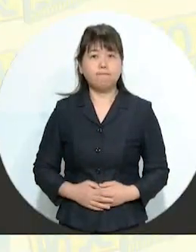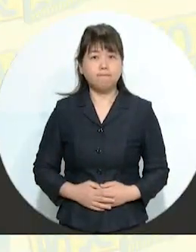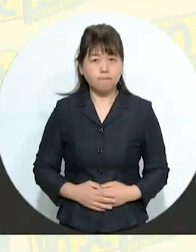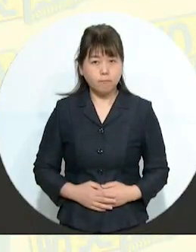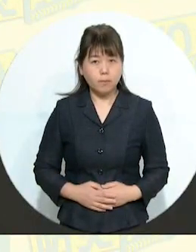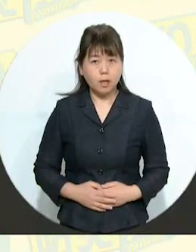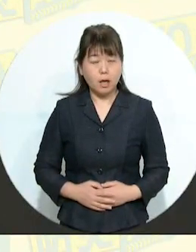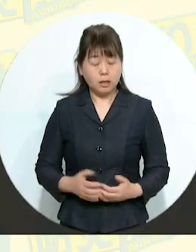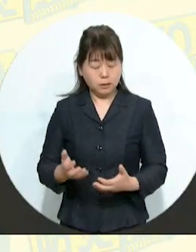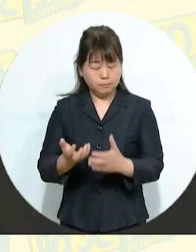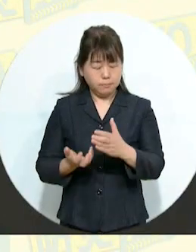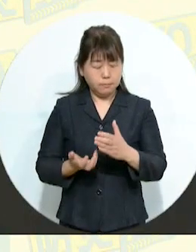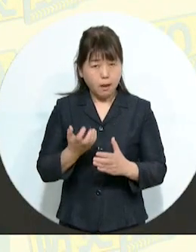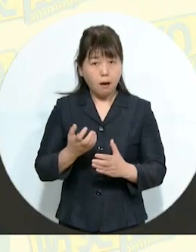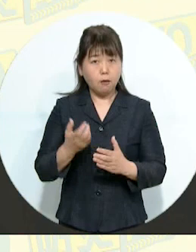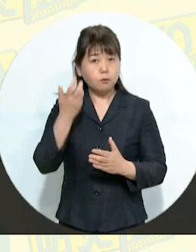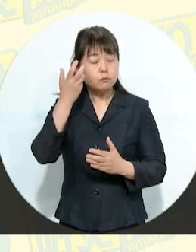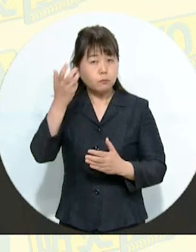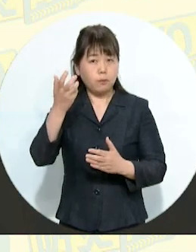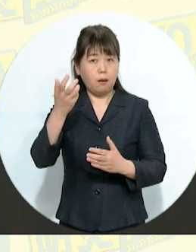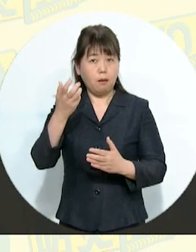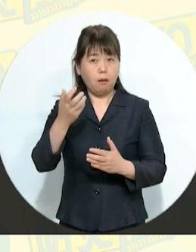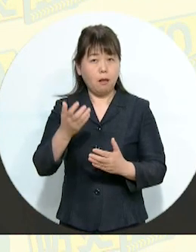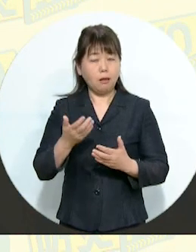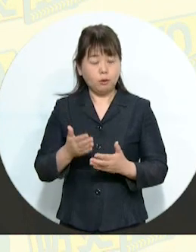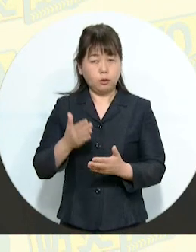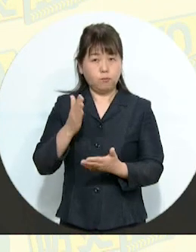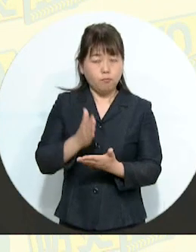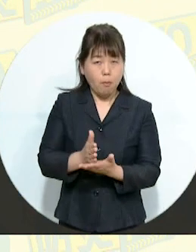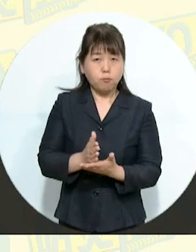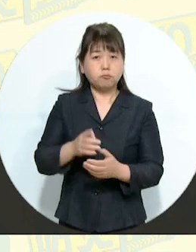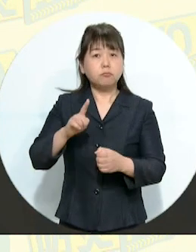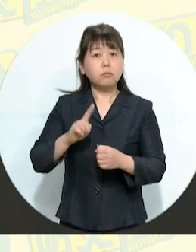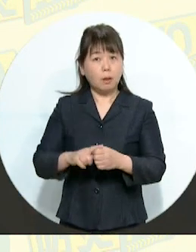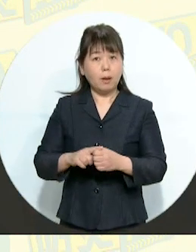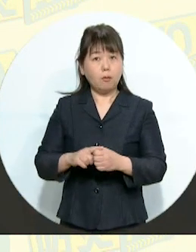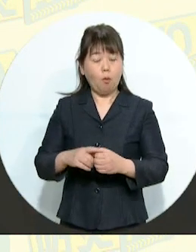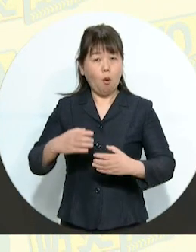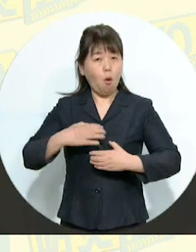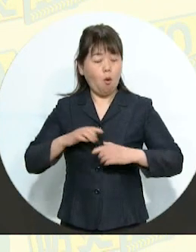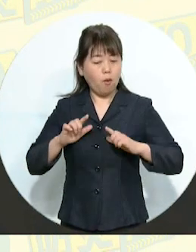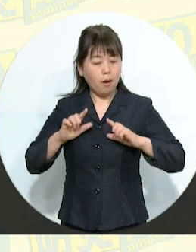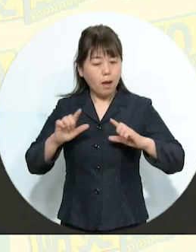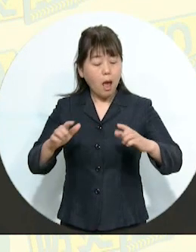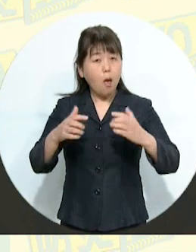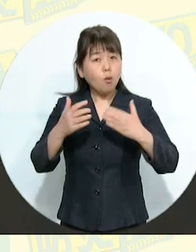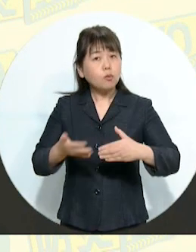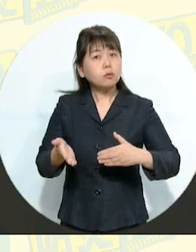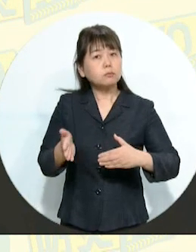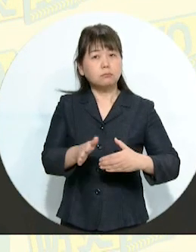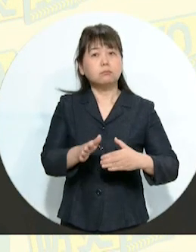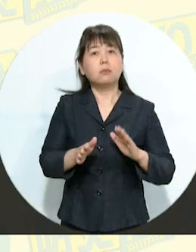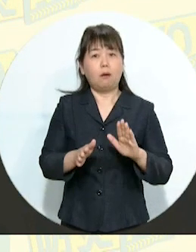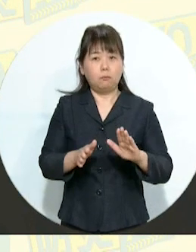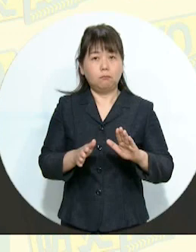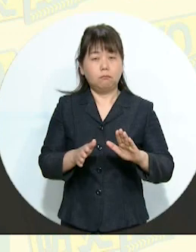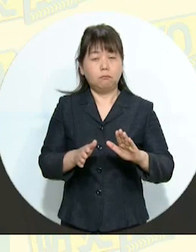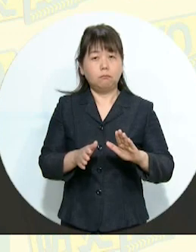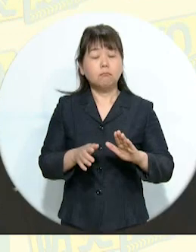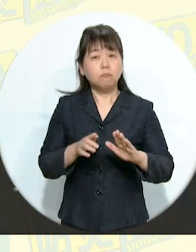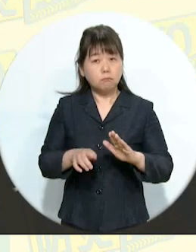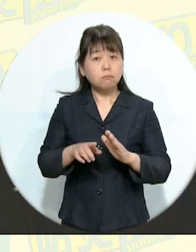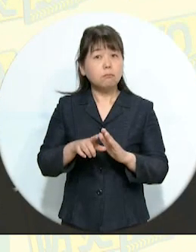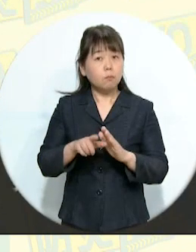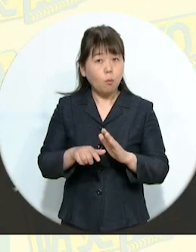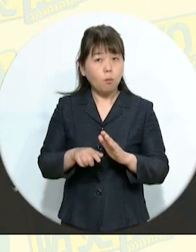大きな地震に備えて電車を速やかに止める地震警報装置という仕組みを備えています。これによりまして